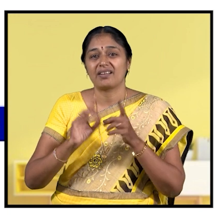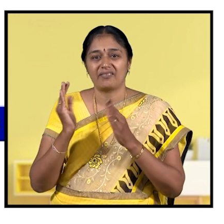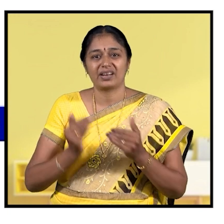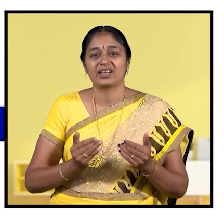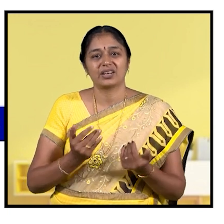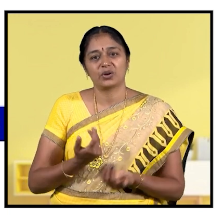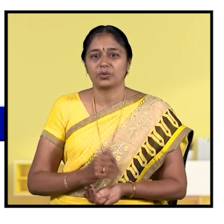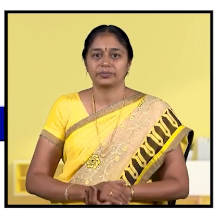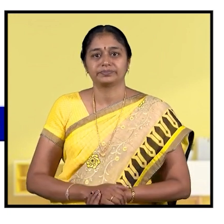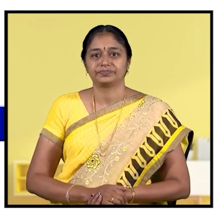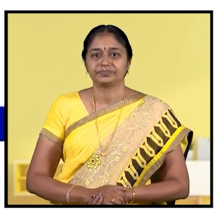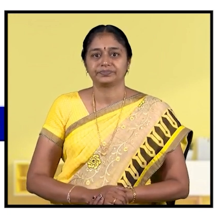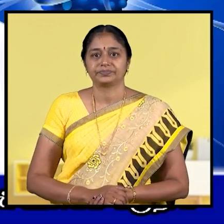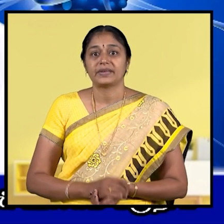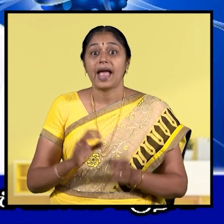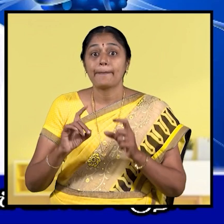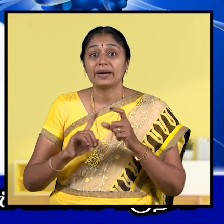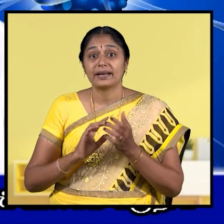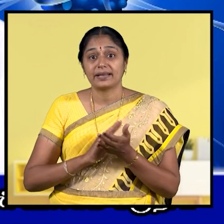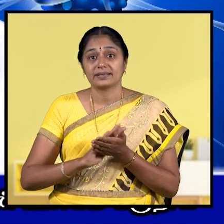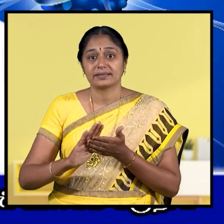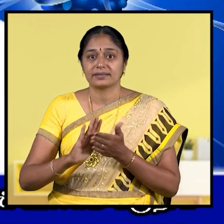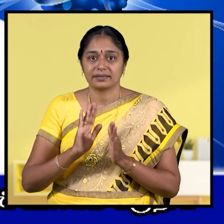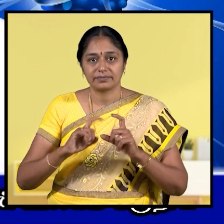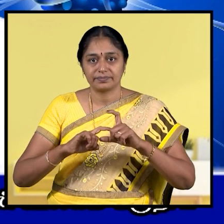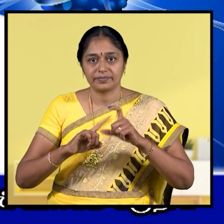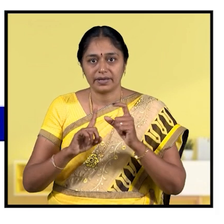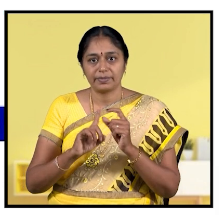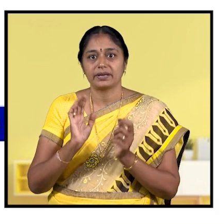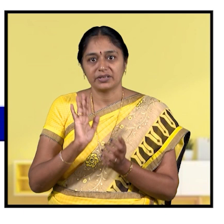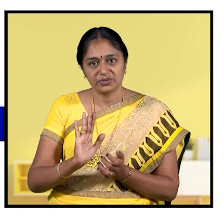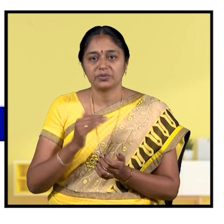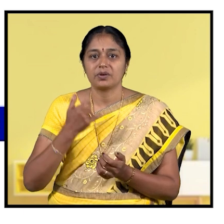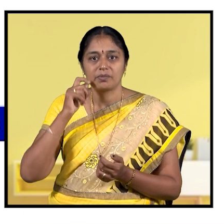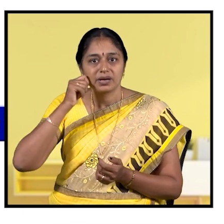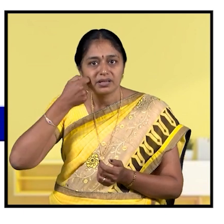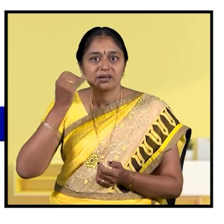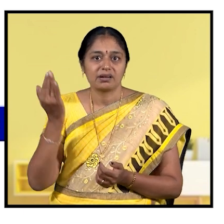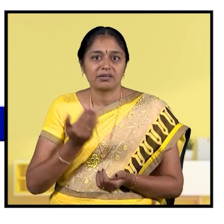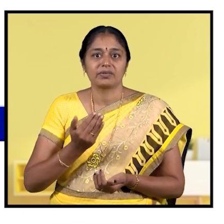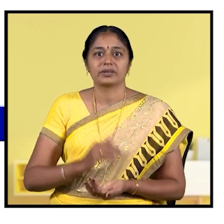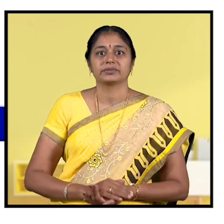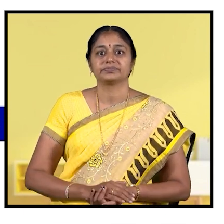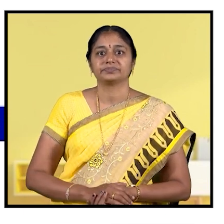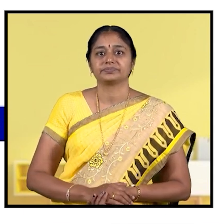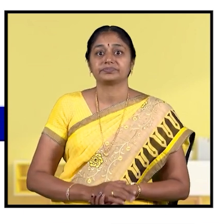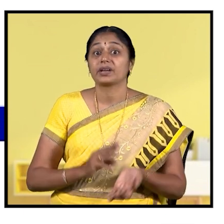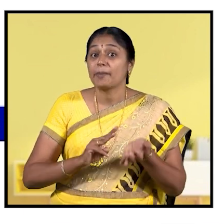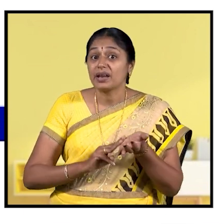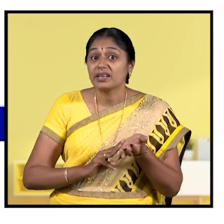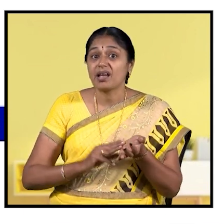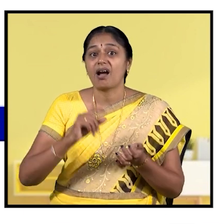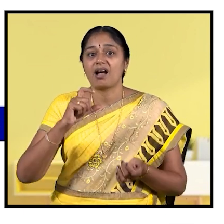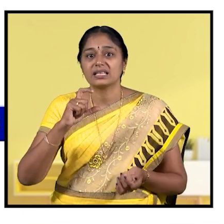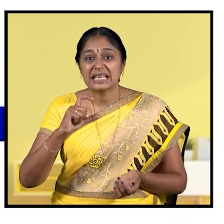பரவுது. இப்போ நாம் ஏற்கனவே வந்து இந்த பாடத்தினுடைய முதல் பிரிவில் வந்து கடத்திகள் மூலம் கொசுக்கள் மூலமாக பரவக்கூடிய நோய்களான மலேரியா,